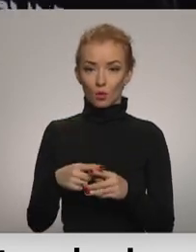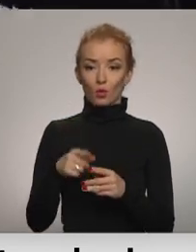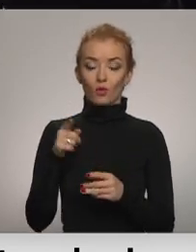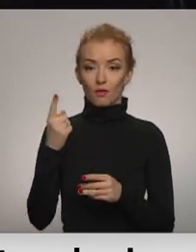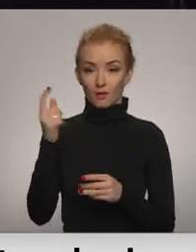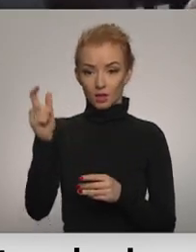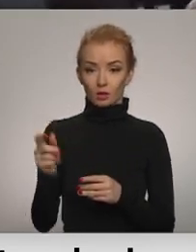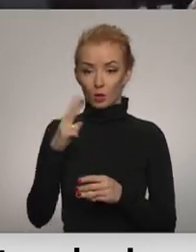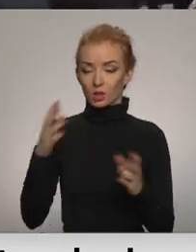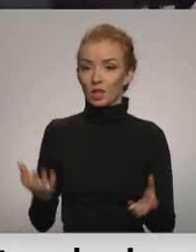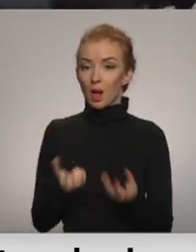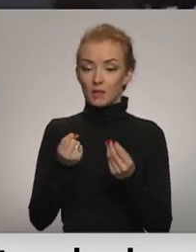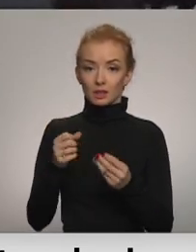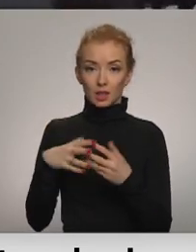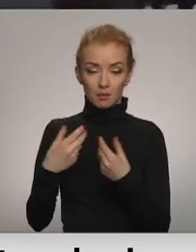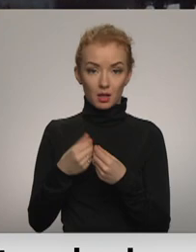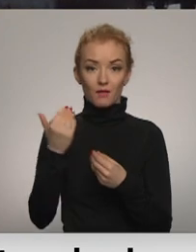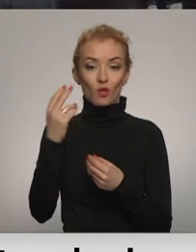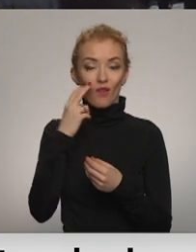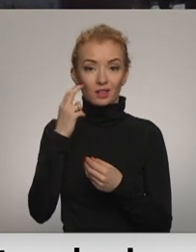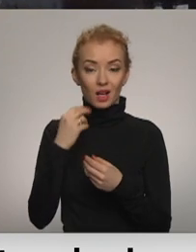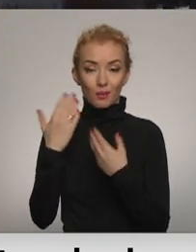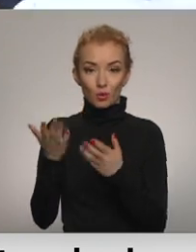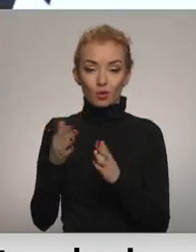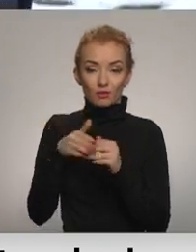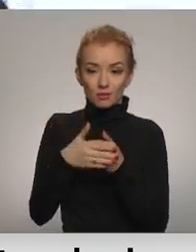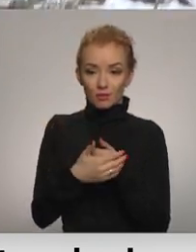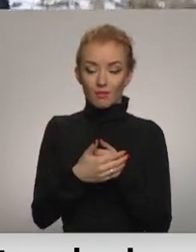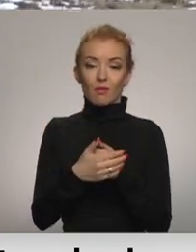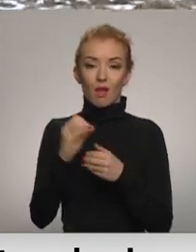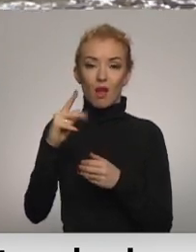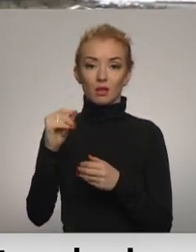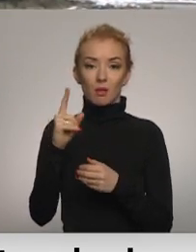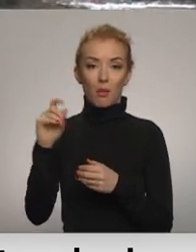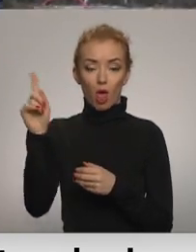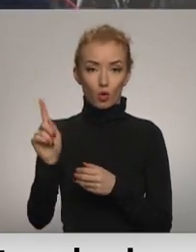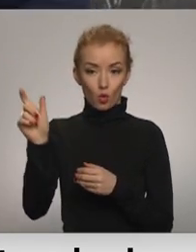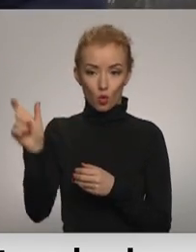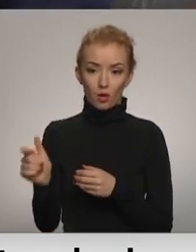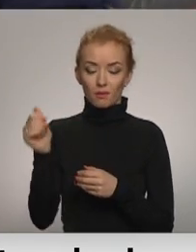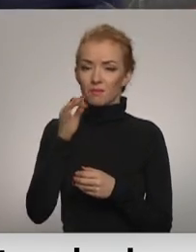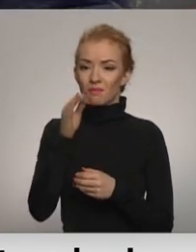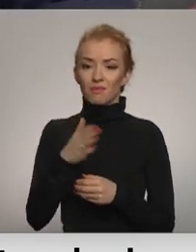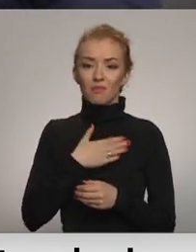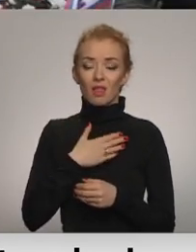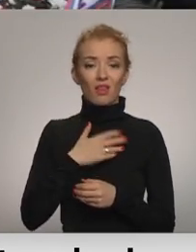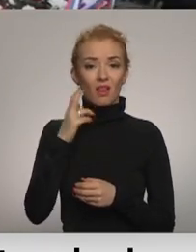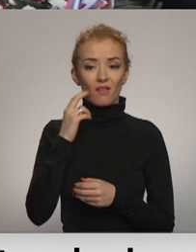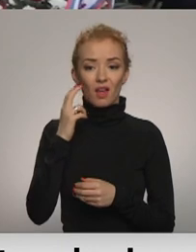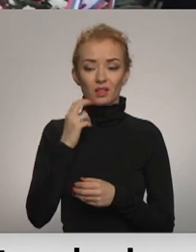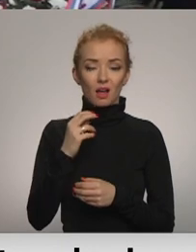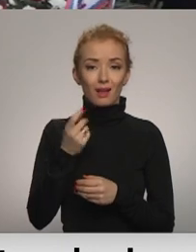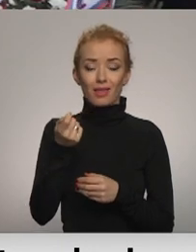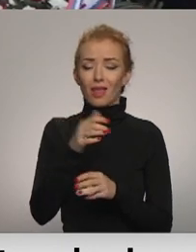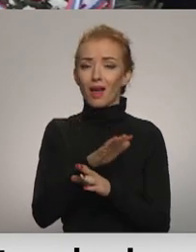izglābtās ģimenes bērniem. Viņa vecākiem patvērums niedz kādu liepājnieci Elze Pērkonu. Mani vecāki nekad nebija pazīstami ar